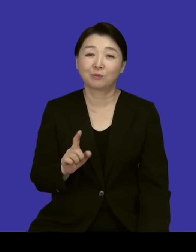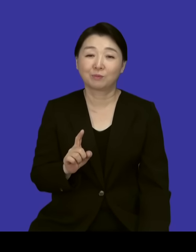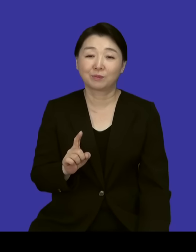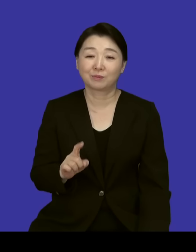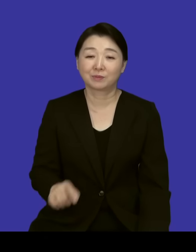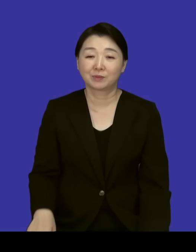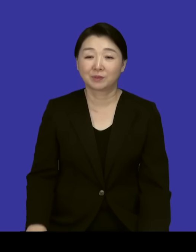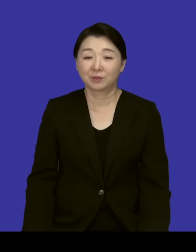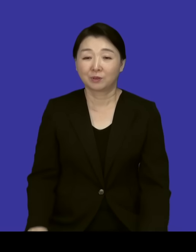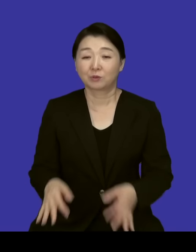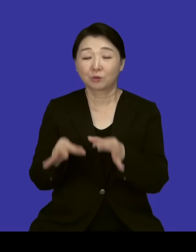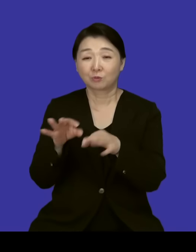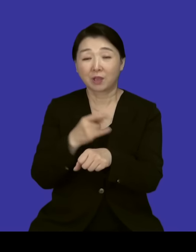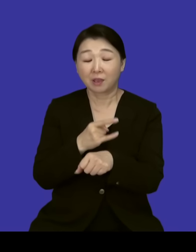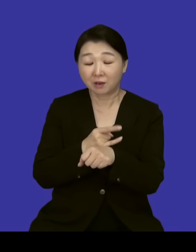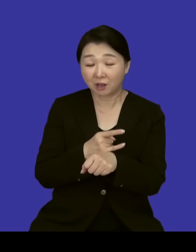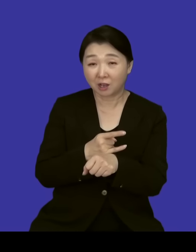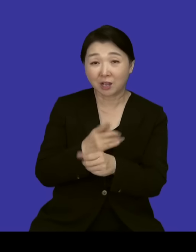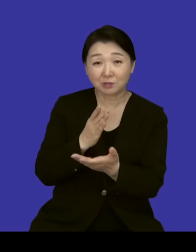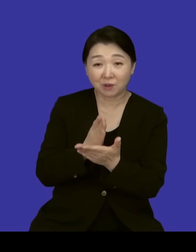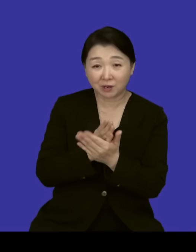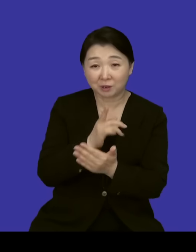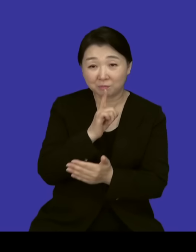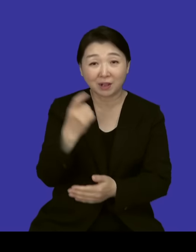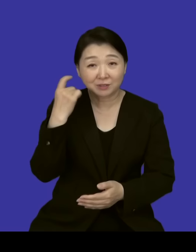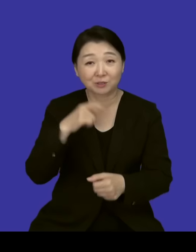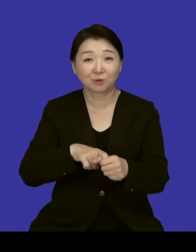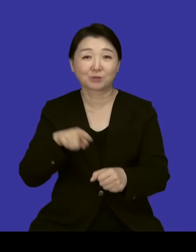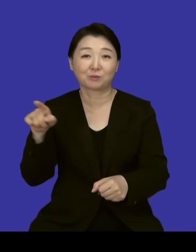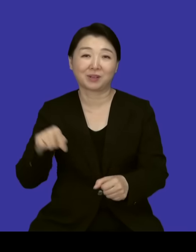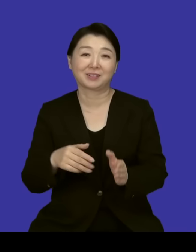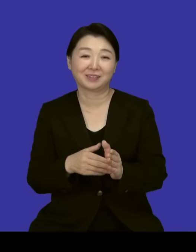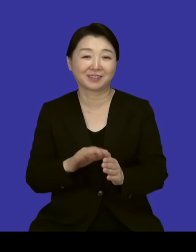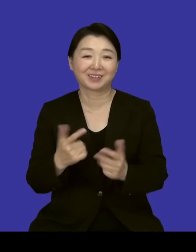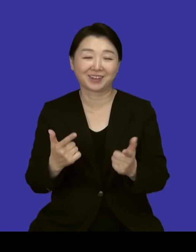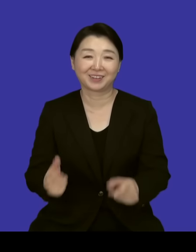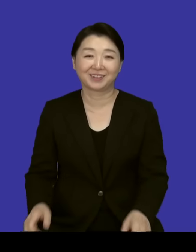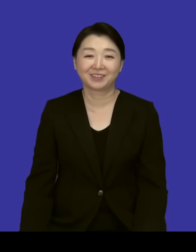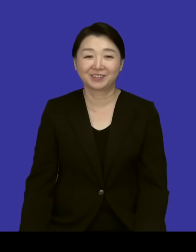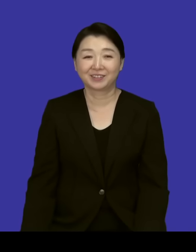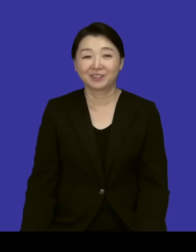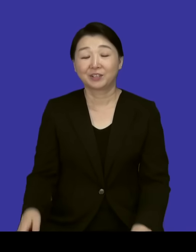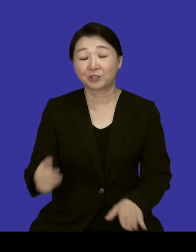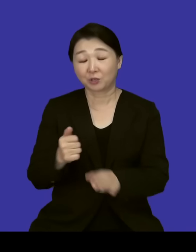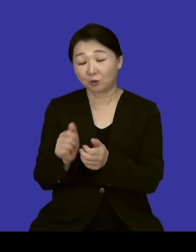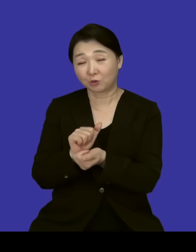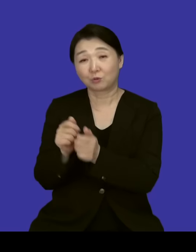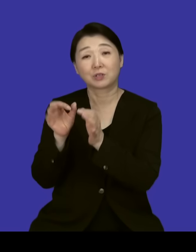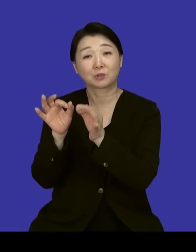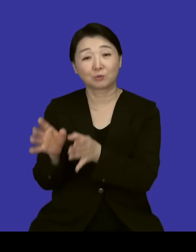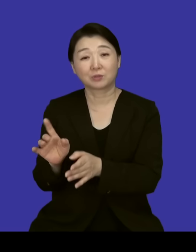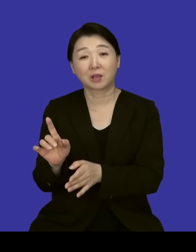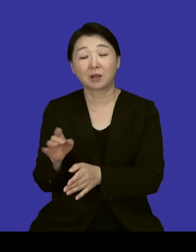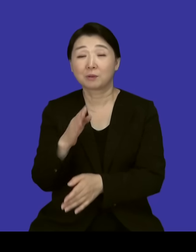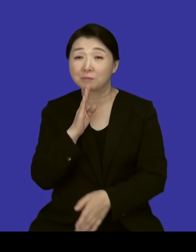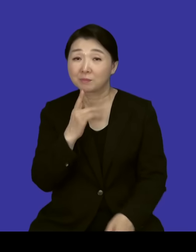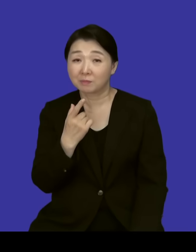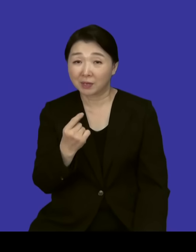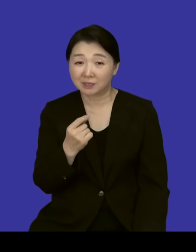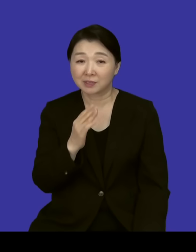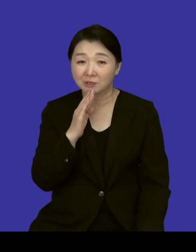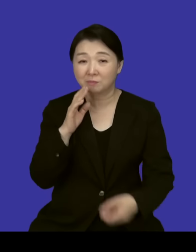사실 어떤 거 투자해라, 어떤 거 하지 마라 이런 얘기 들으러 나왔는데 그게 아니라 결국은 이 주식 투자일수록